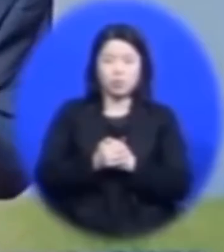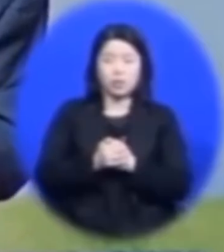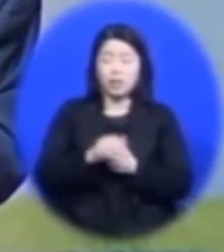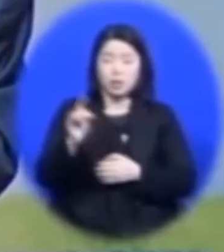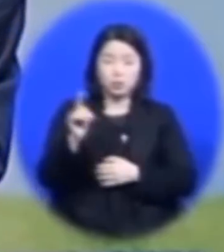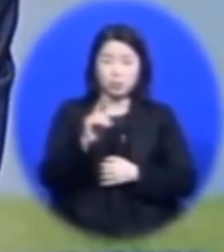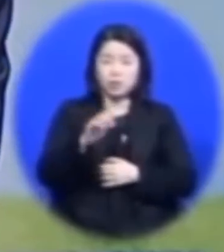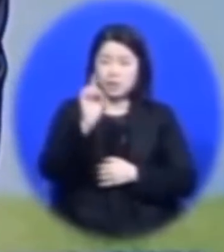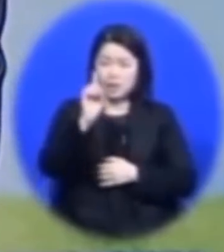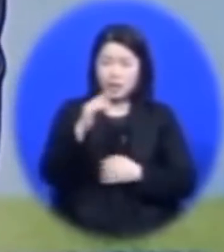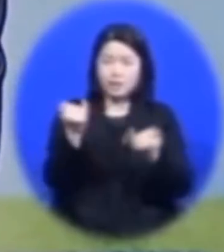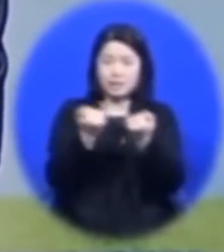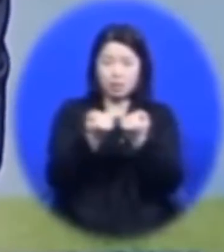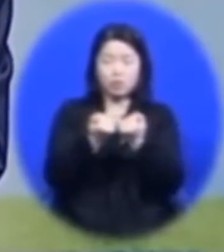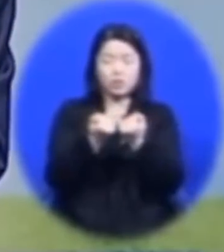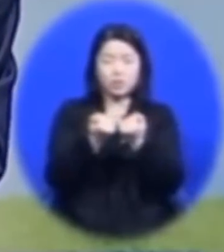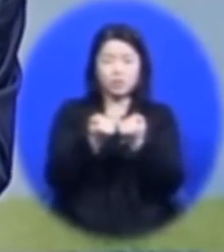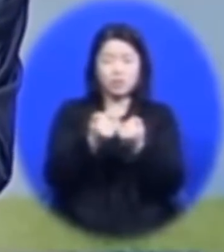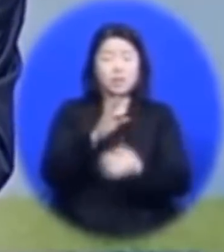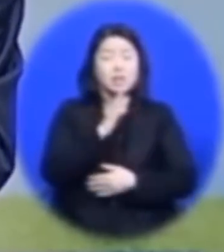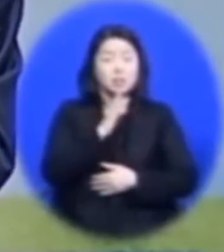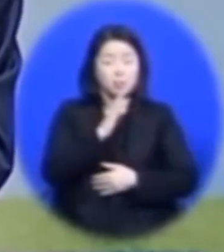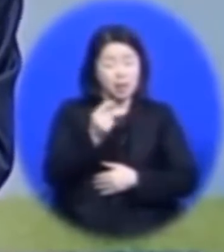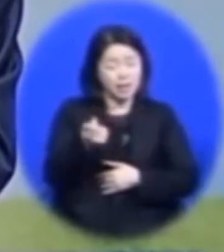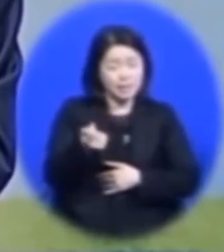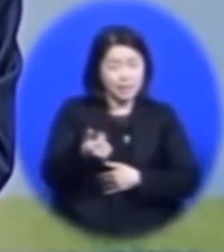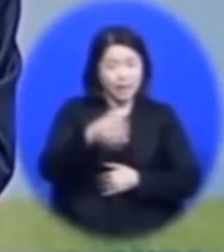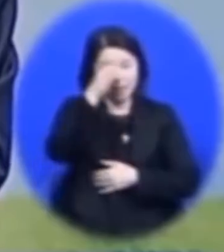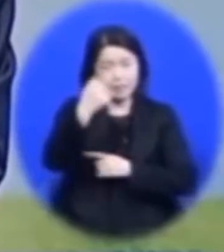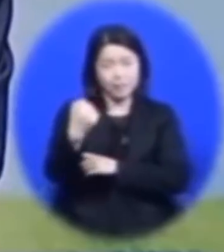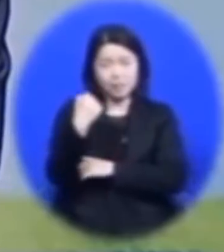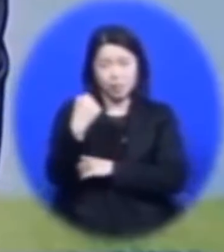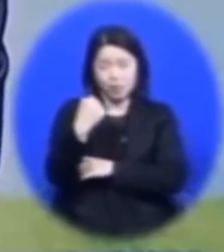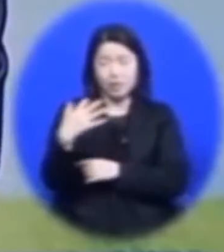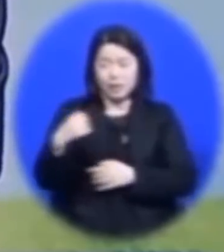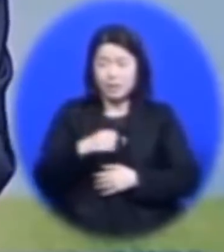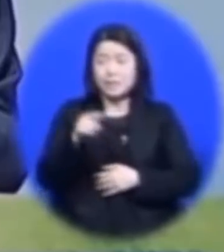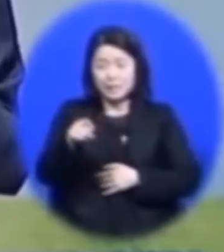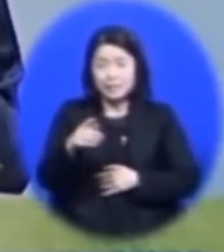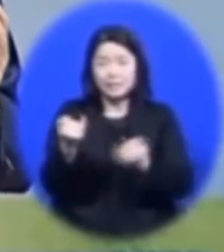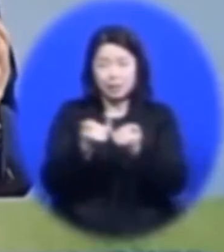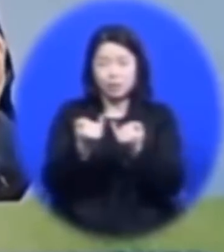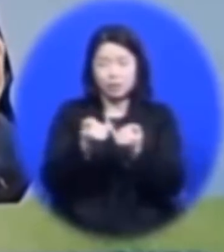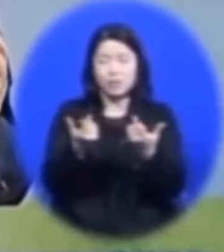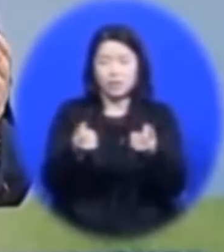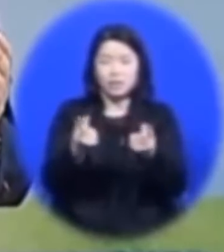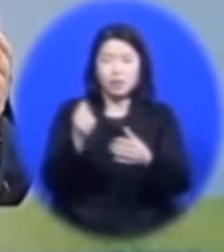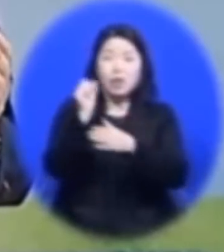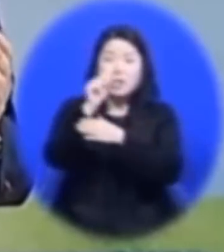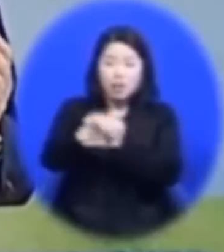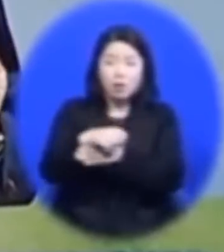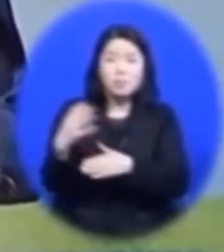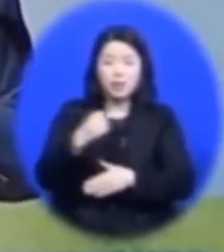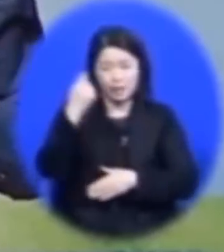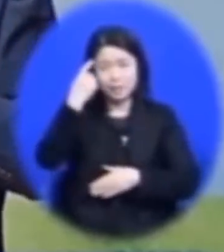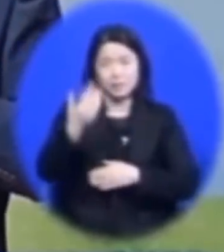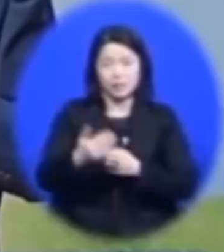더치 한 여인이 정말 적은 능력을 가지고 있는 그 여인이 이런 열매를 냈다면